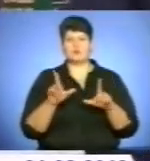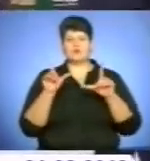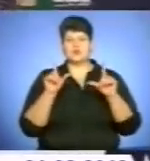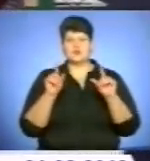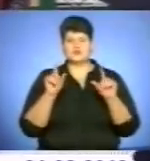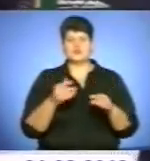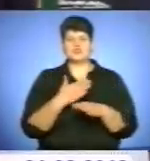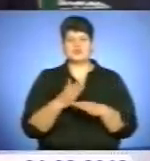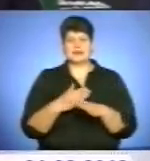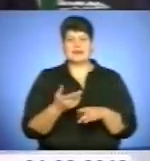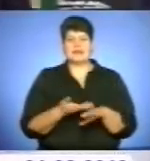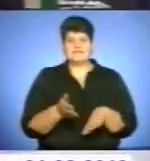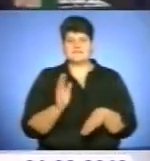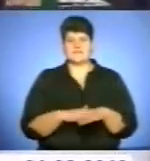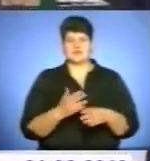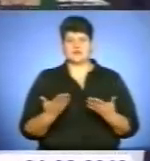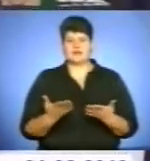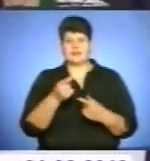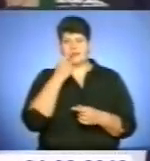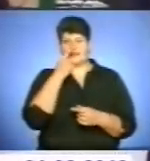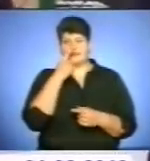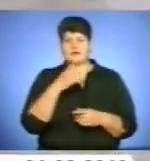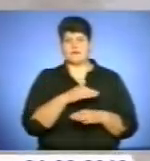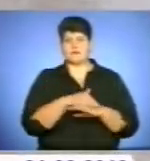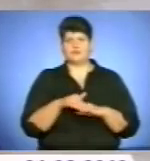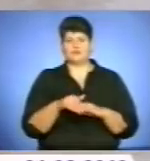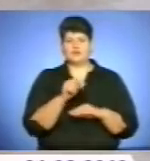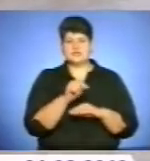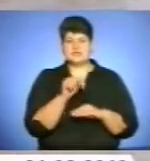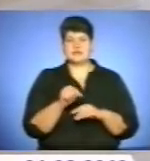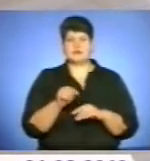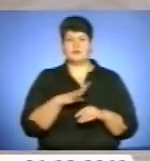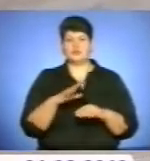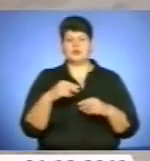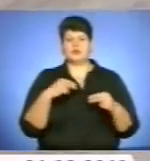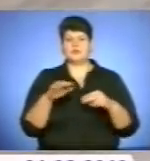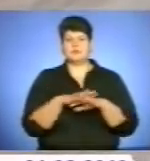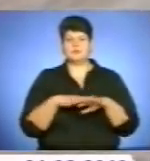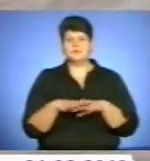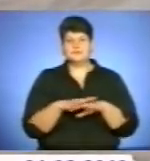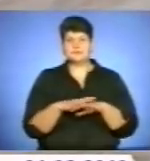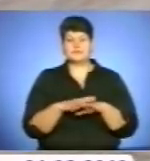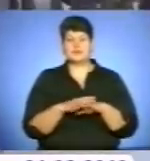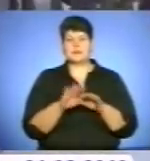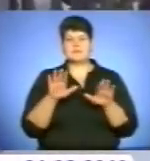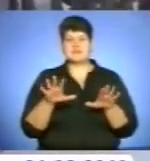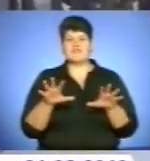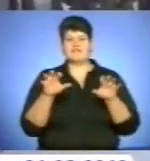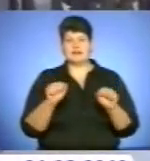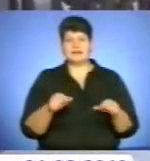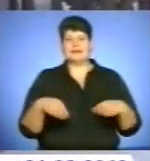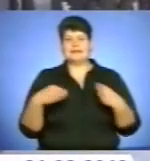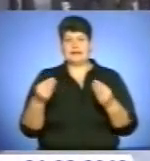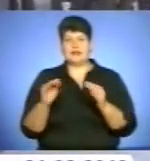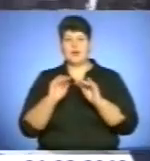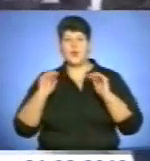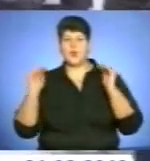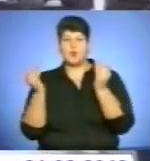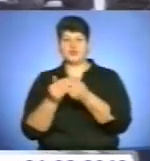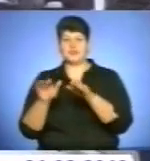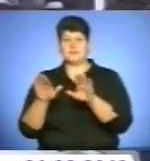погодні умови і так утруднений. Нещодавно неподалік вулиці, де вирувала торгівля, місцева влада виділила спеціально огороджене місце для роботи